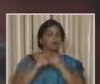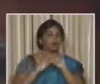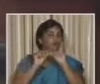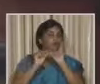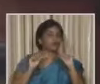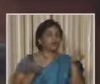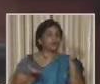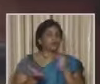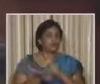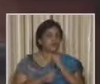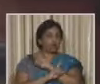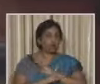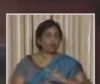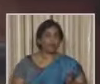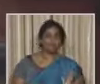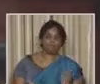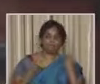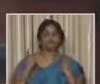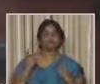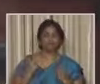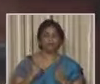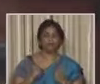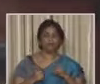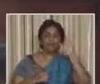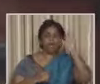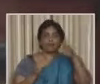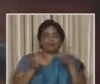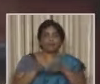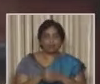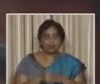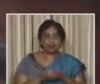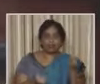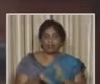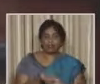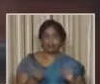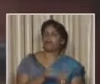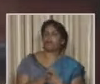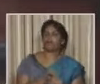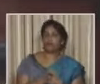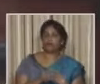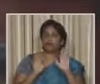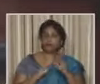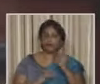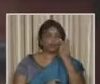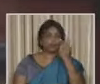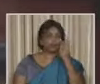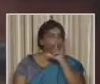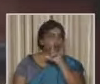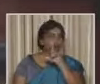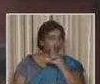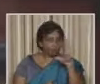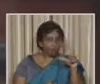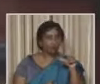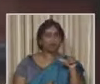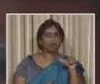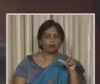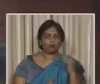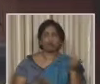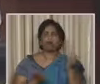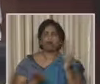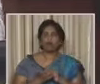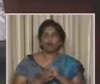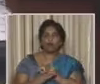அடைகிறார்கள் எழுகிறார்கள் என்பதாகும். மீண்டும் தாக்குதல் என்றார்கள். ஆனால் 2017 ஆகும் பொழுது அந்த விடயம்